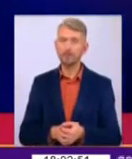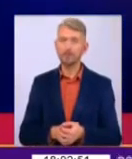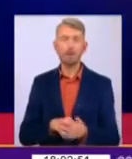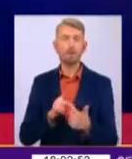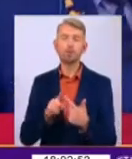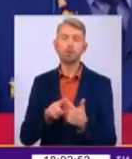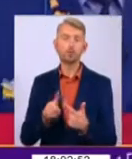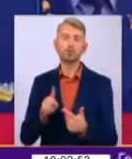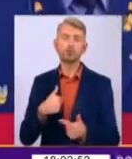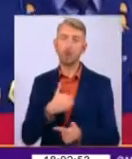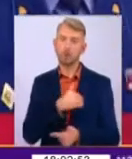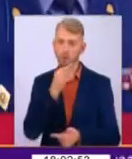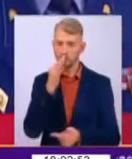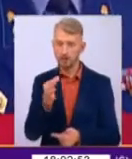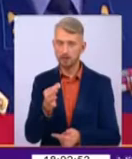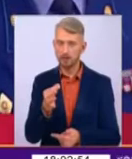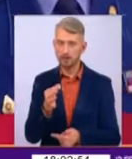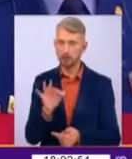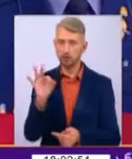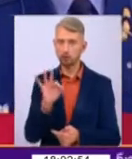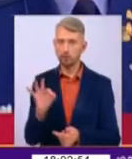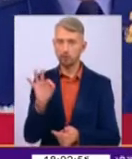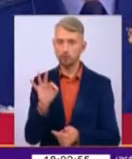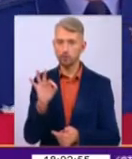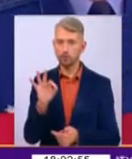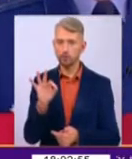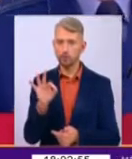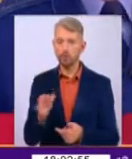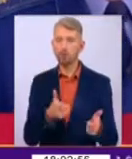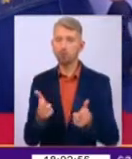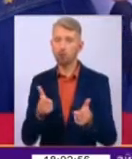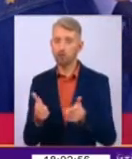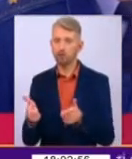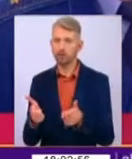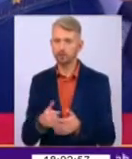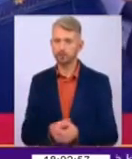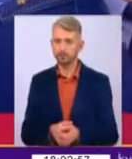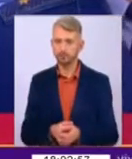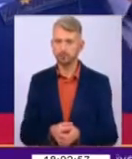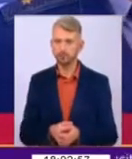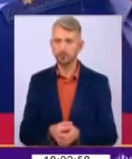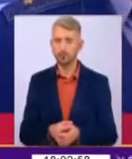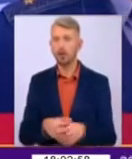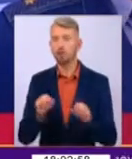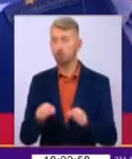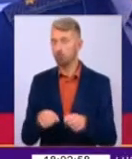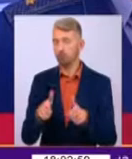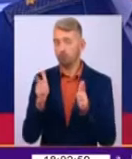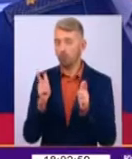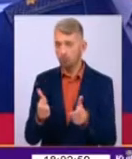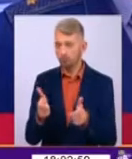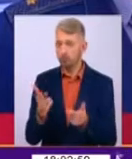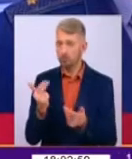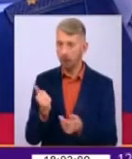По-друге, що я хотів би сказати стосовно підготовки. Можна погодитись